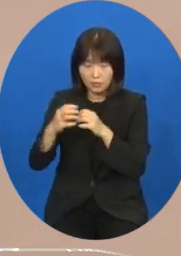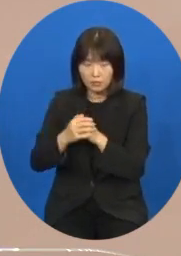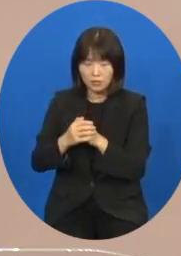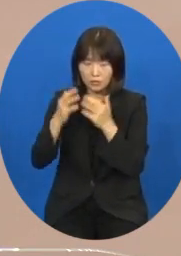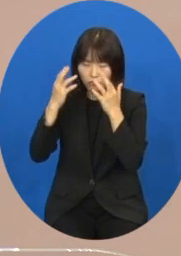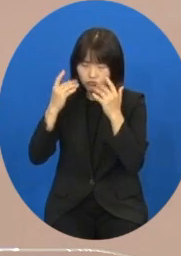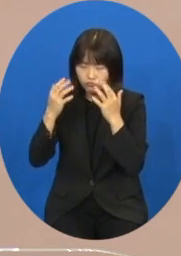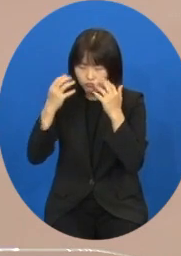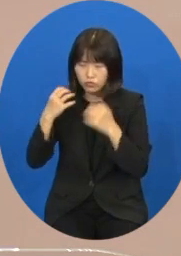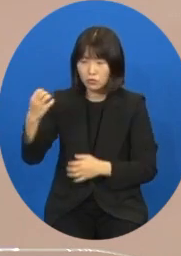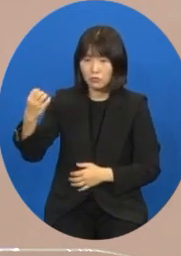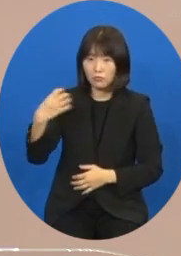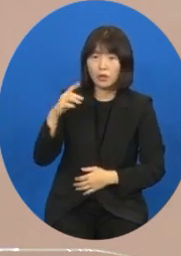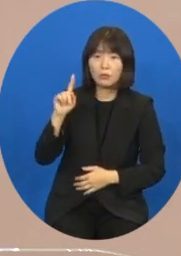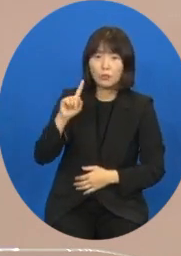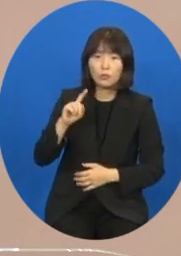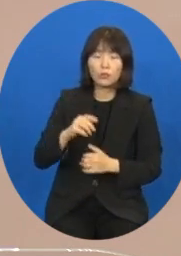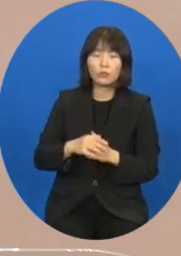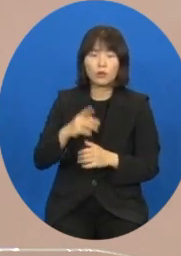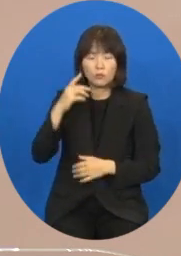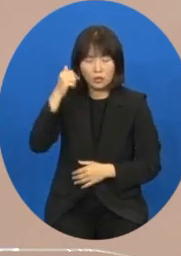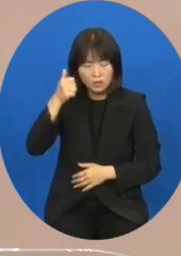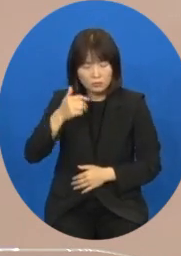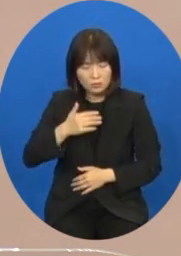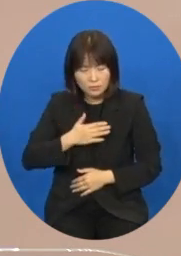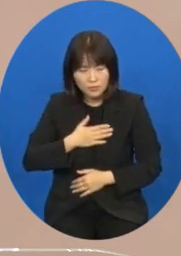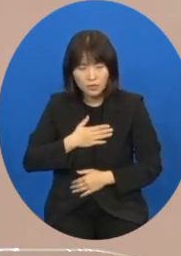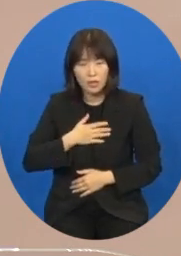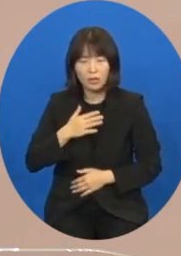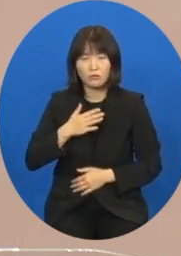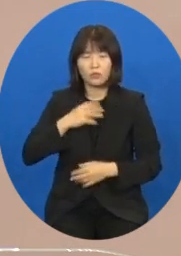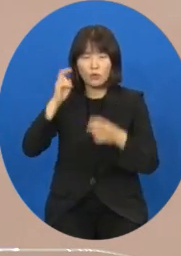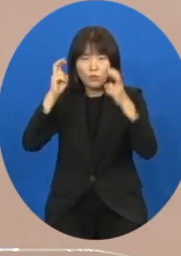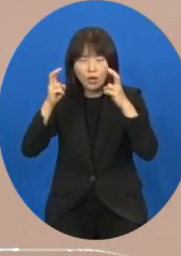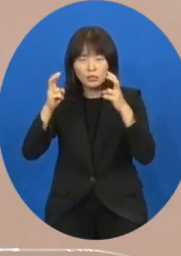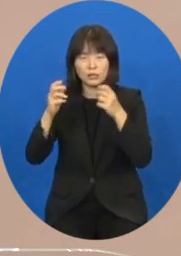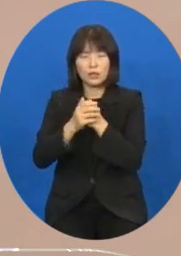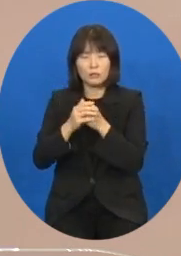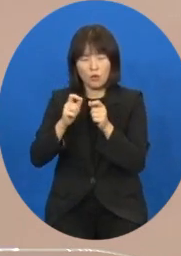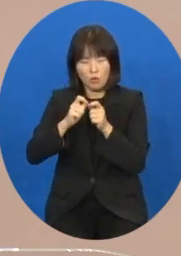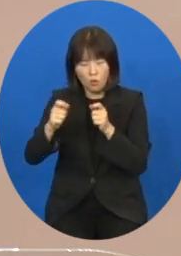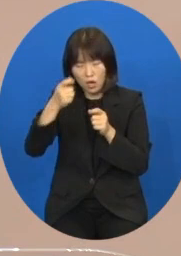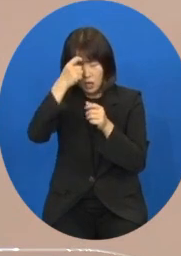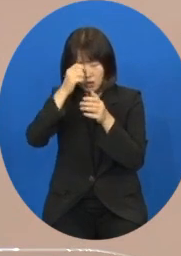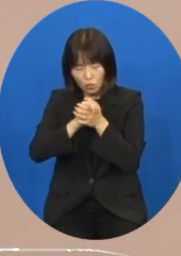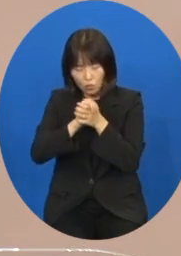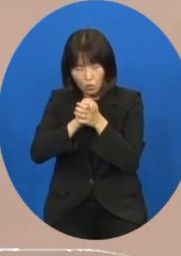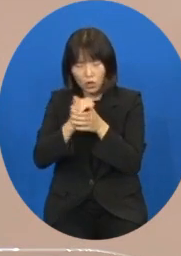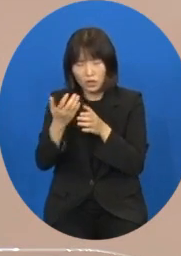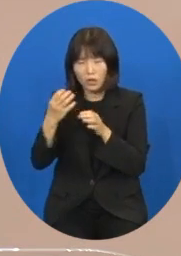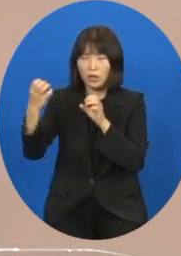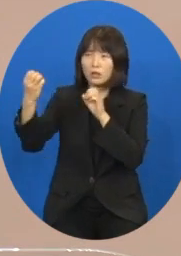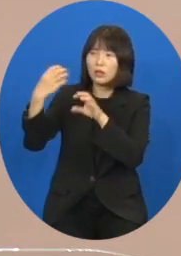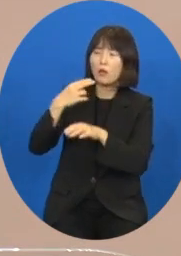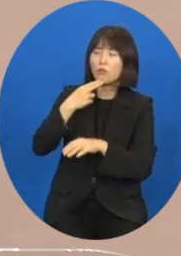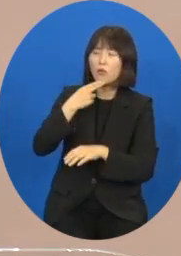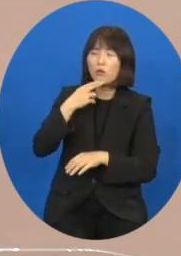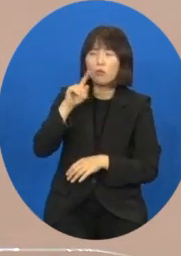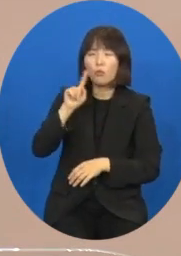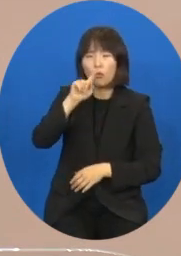말씀을 하시더라고요. 목사님 제가 우리 회사 때문에 오래 기도하는데 응답이 안 되는 것이 무슨